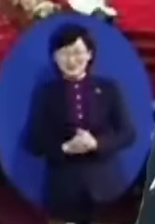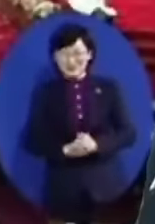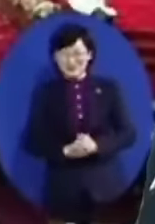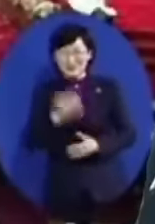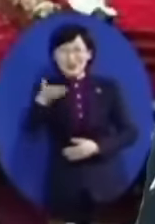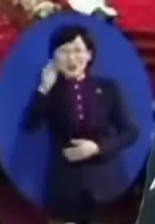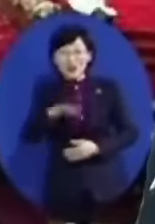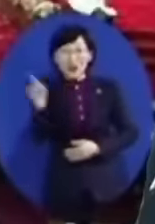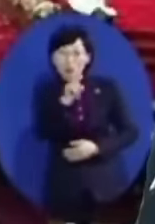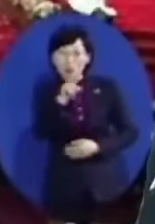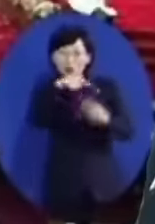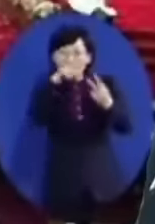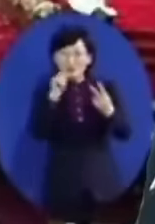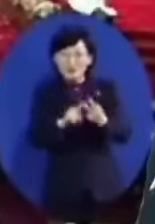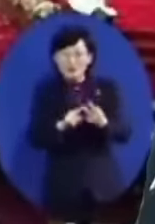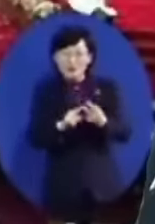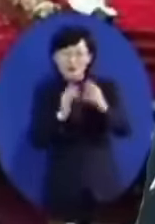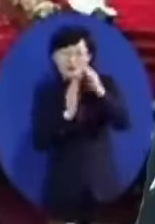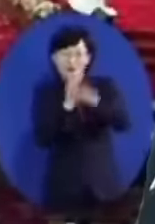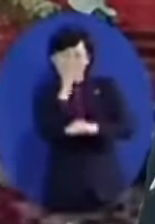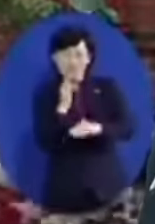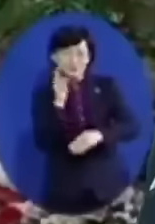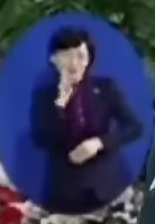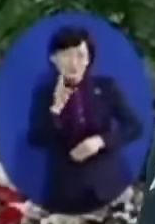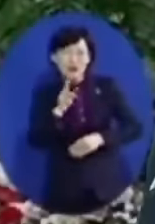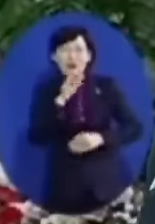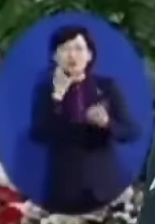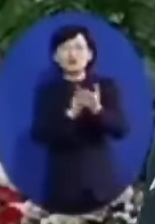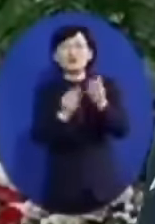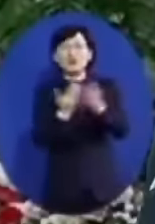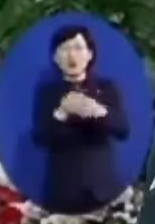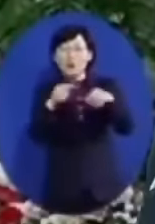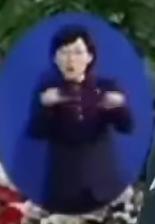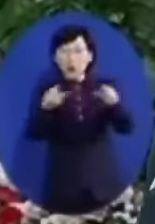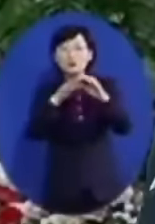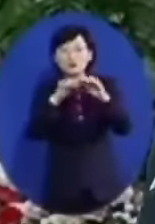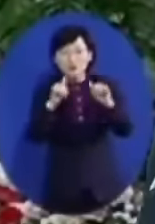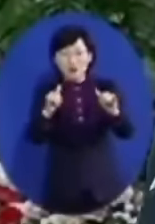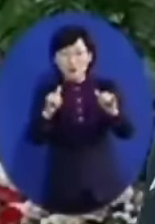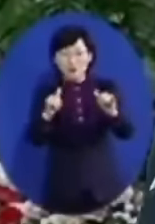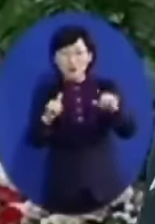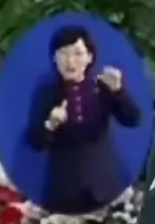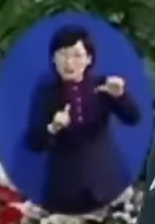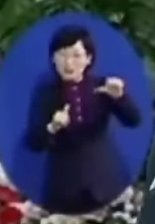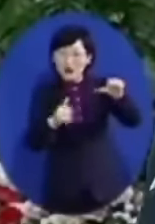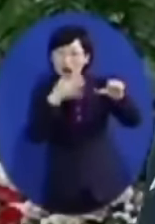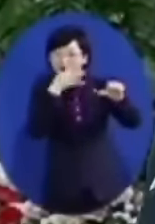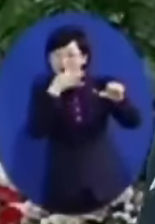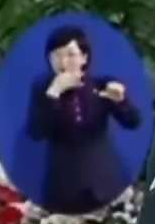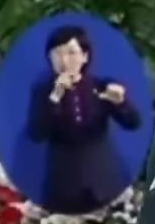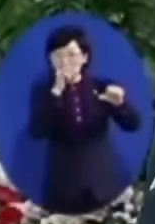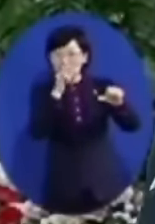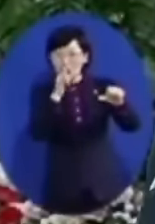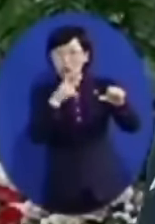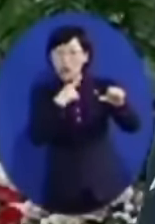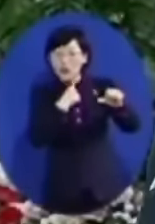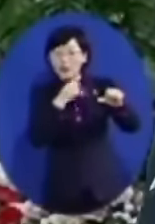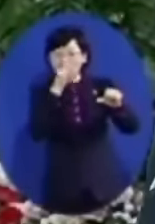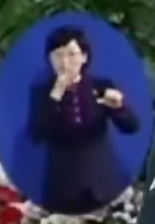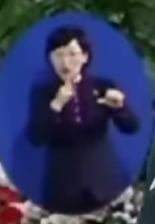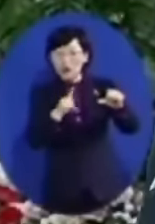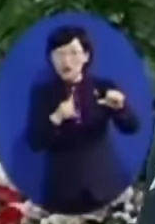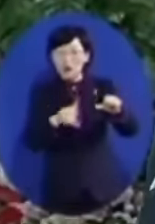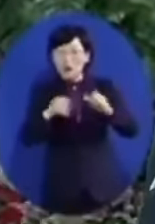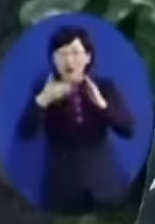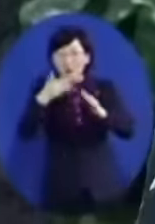그러나 무엇인지 과도한 것은 문제가 되는 것입니다. 일반적으로 인간에게는 오욕이라고 하는 다섯 가지 욕구가 있습니다.